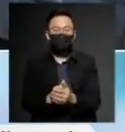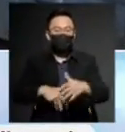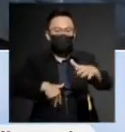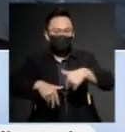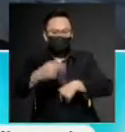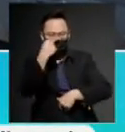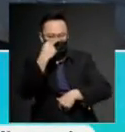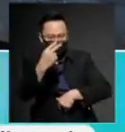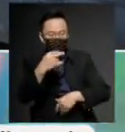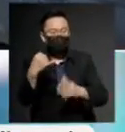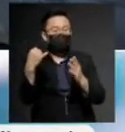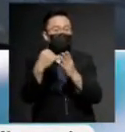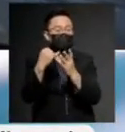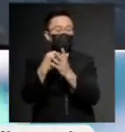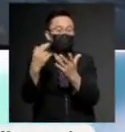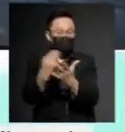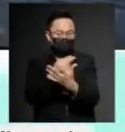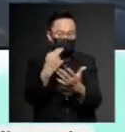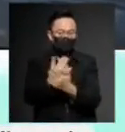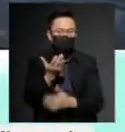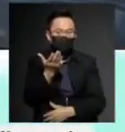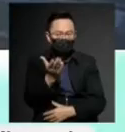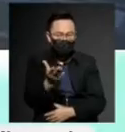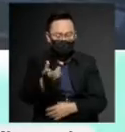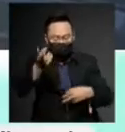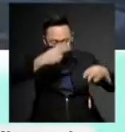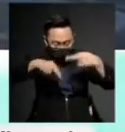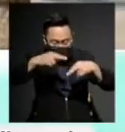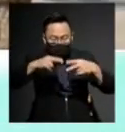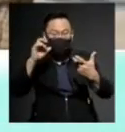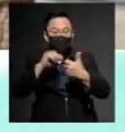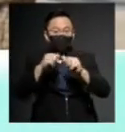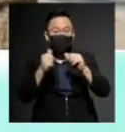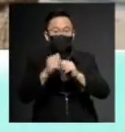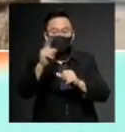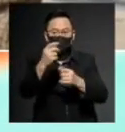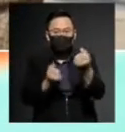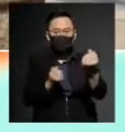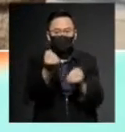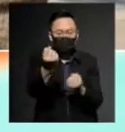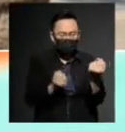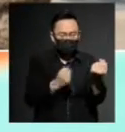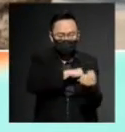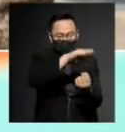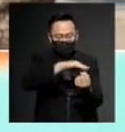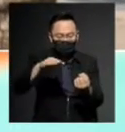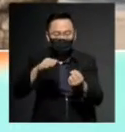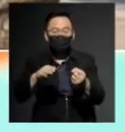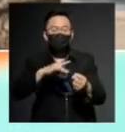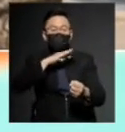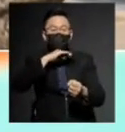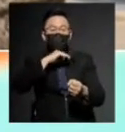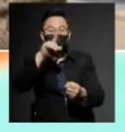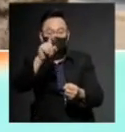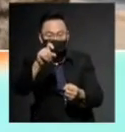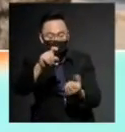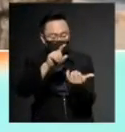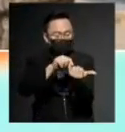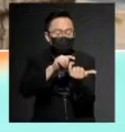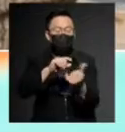านเขาไปร้องเรียนค่ะและอยากจะให้คุณศรีสุวรรณไปช่วยตรวจสอบเอ๊ะทำไมมีรถกระบะเอาหมูเนี่ยเป็นลักษณะเหมือนน่